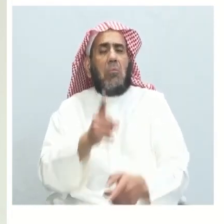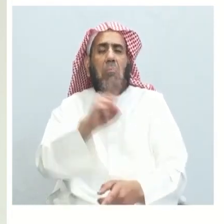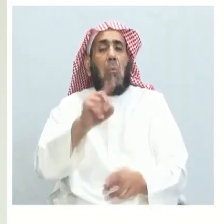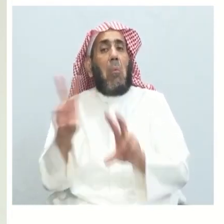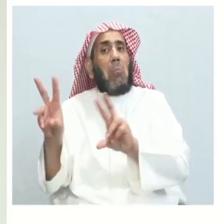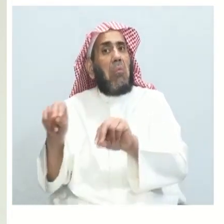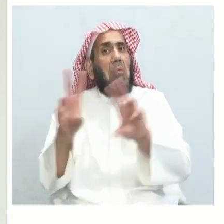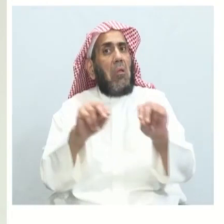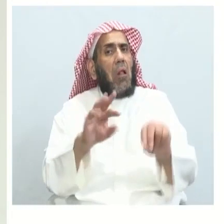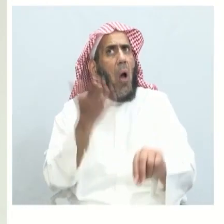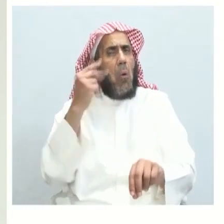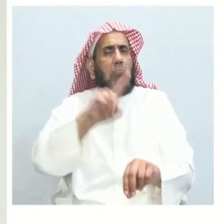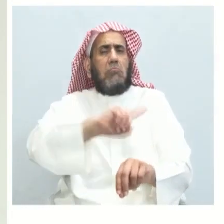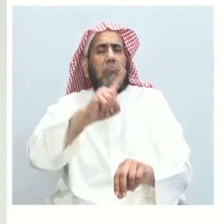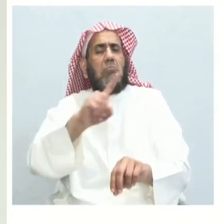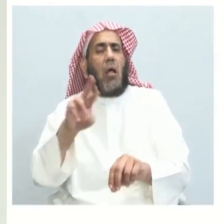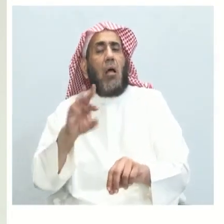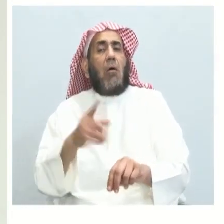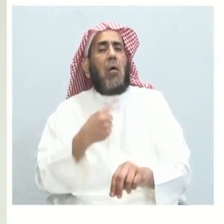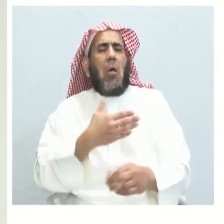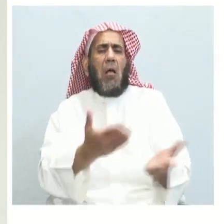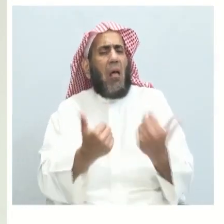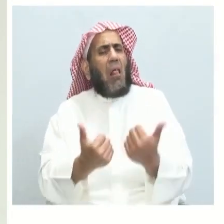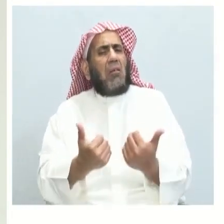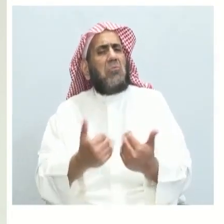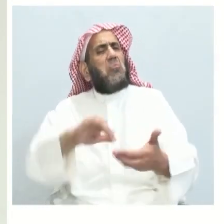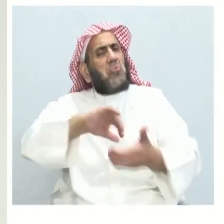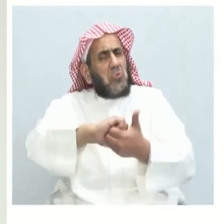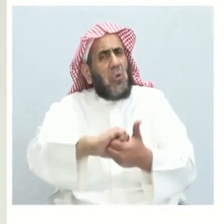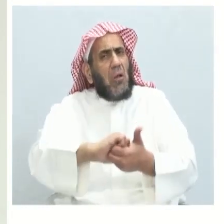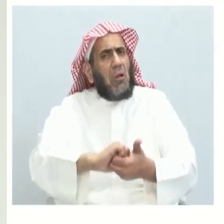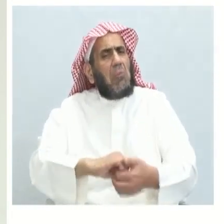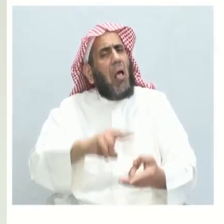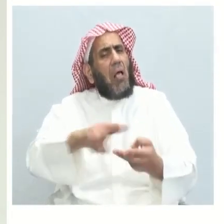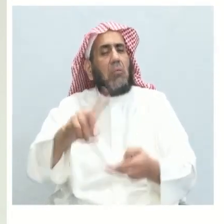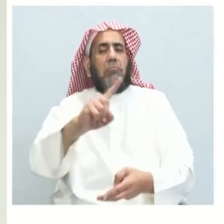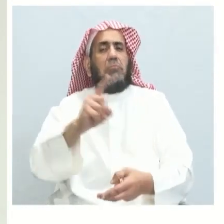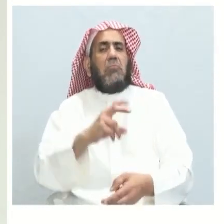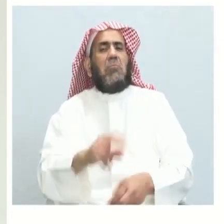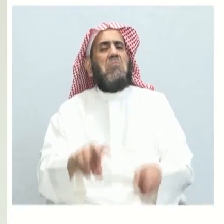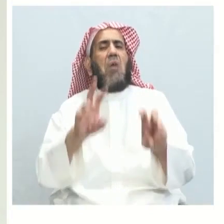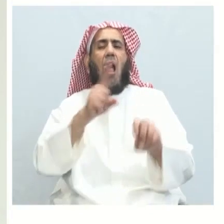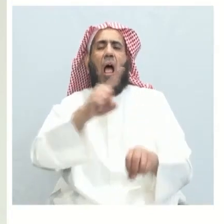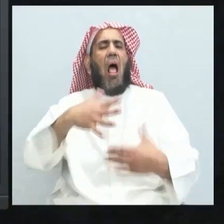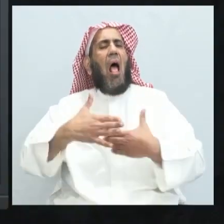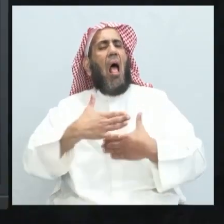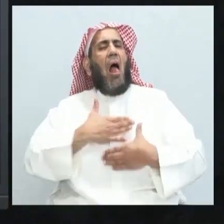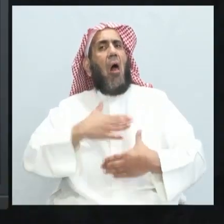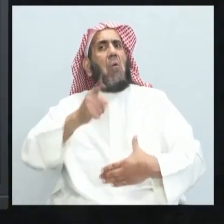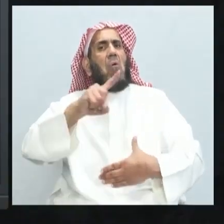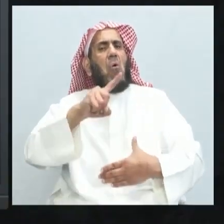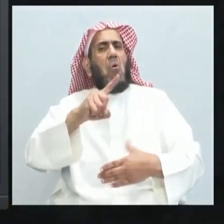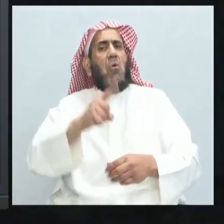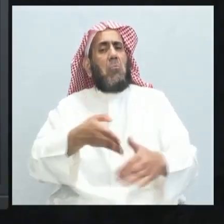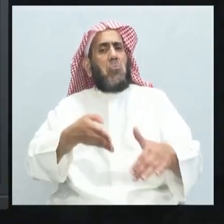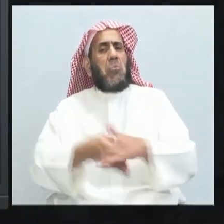باخيه فاراد منها العوده الى الصلح مره اخرى فهي ذكرت ذلك معنى ان يقال ايضا لا يلدغ المؤمن من